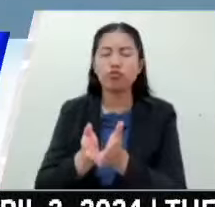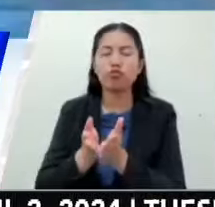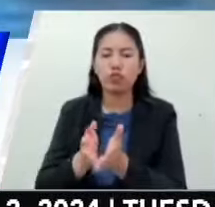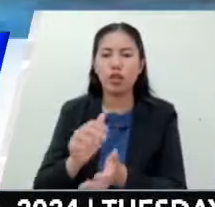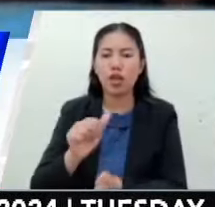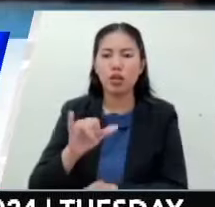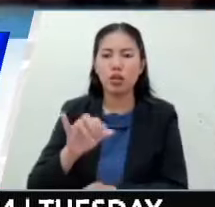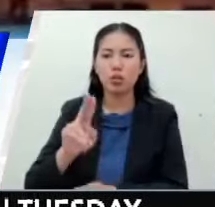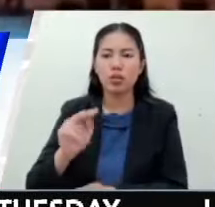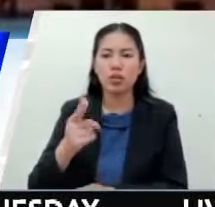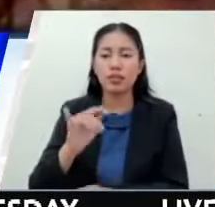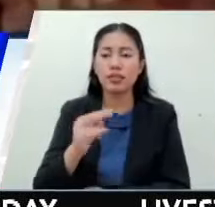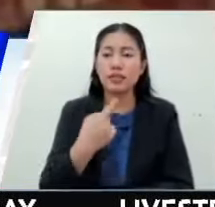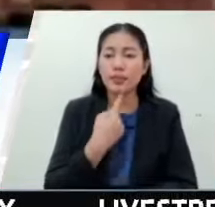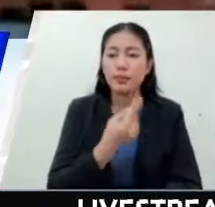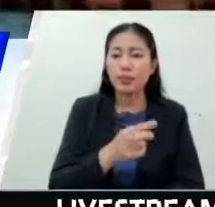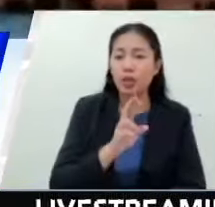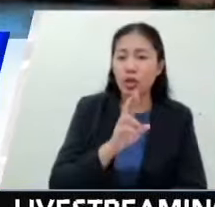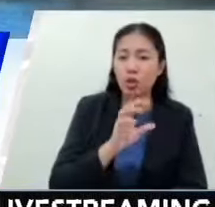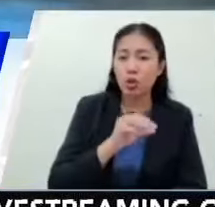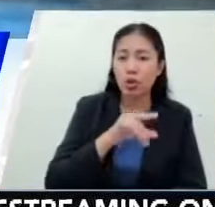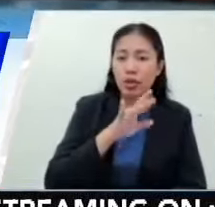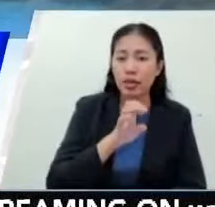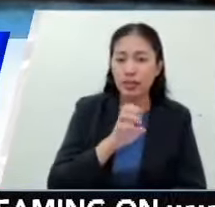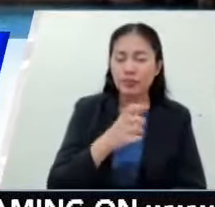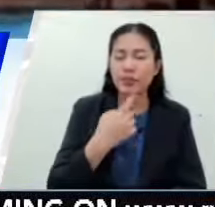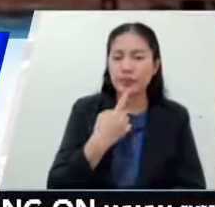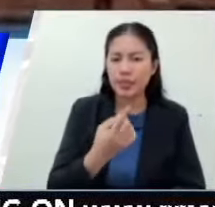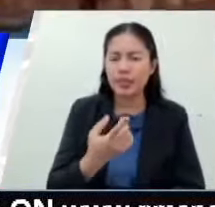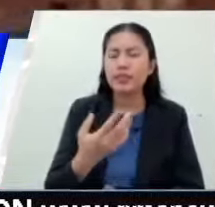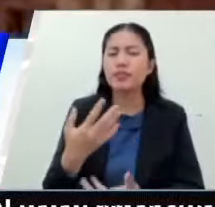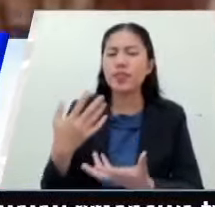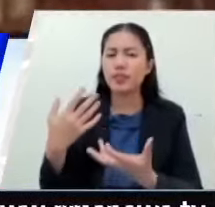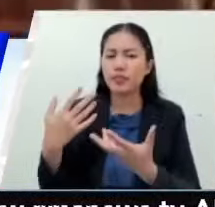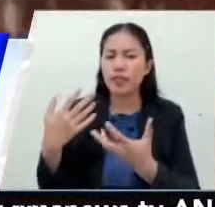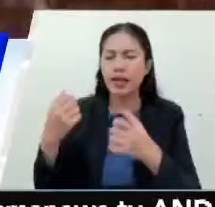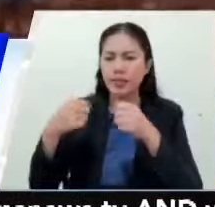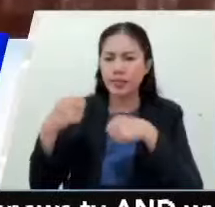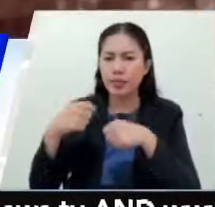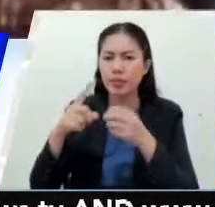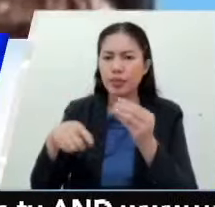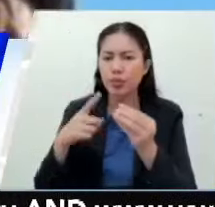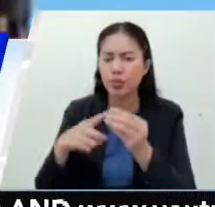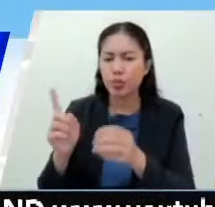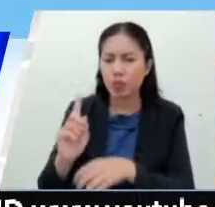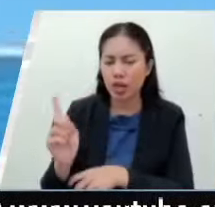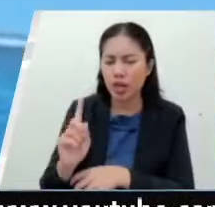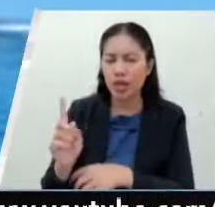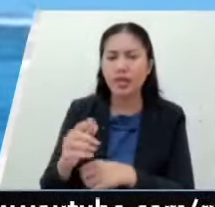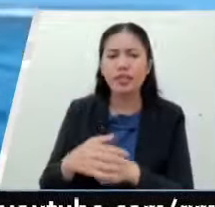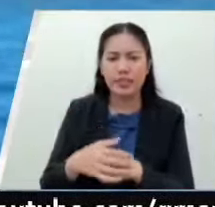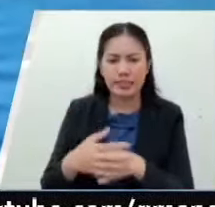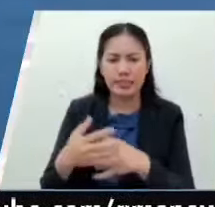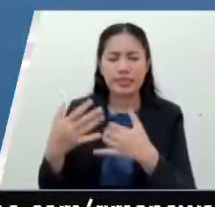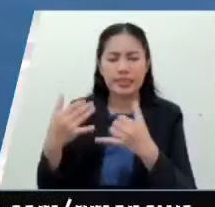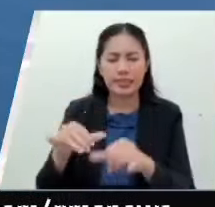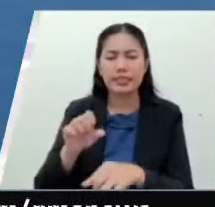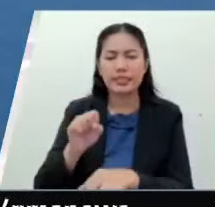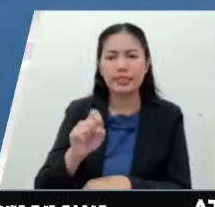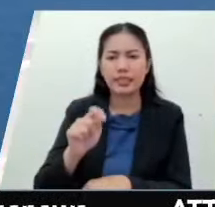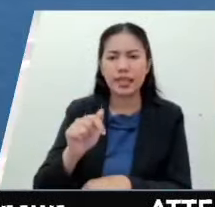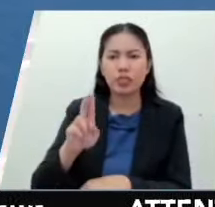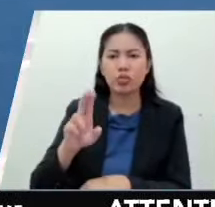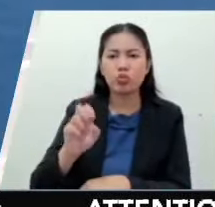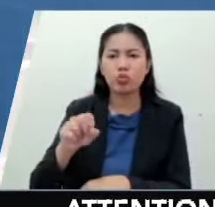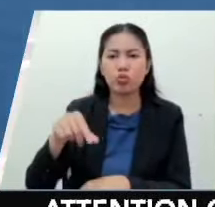ay pagpapanatili ng status quo sa West Philippine Sea at wala naman daw talagang kasunduan sa Ayungin. Sabi naman ni Defense Secretary